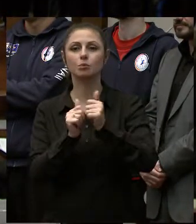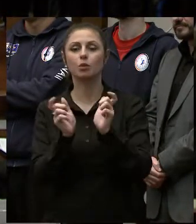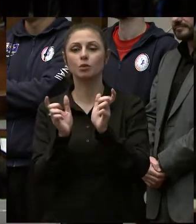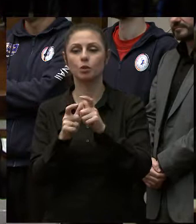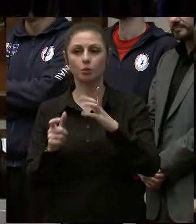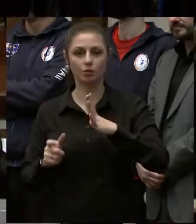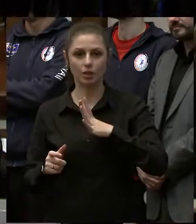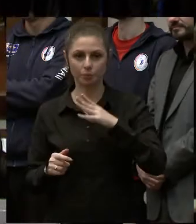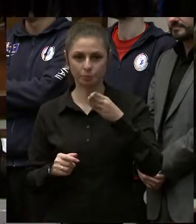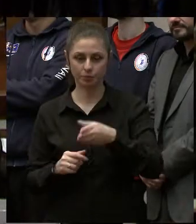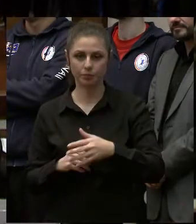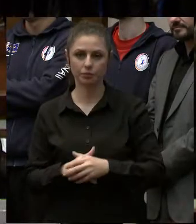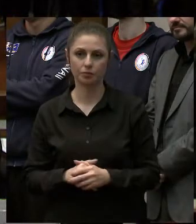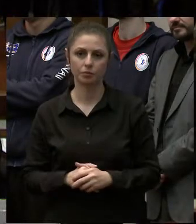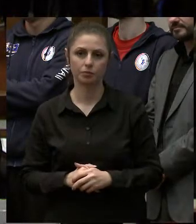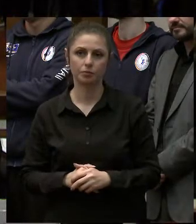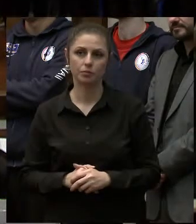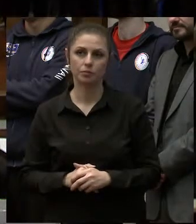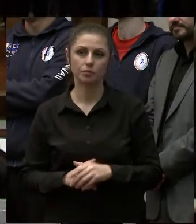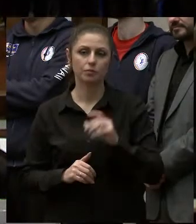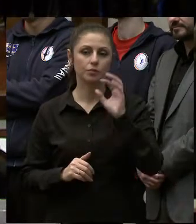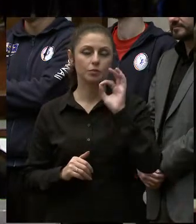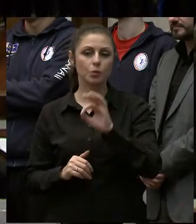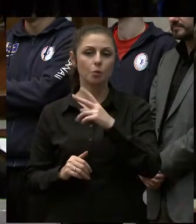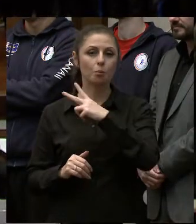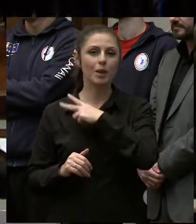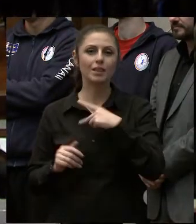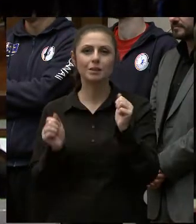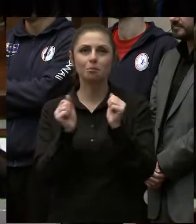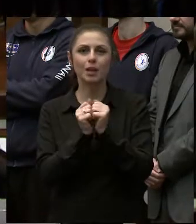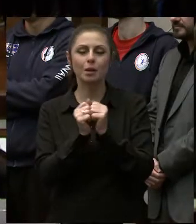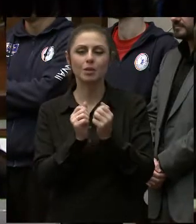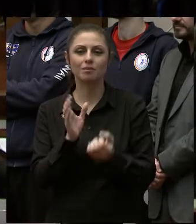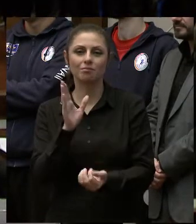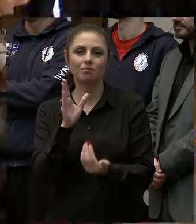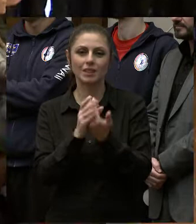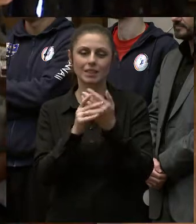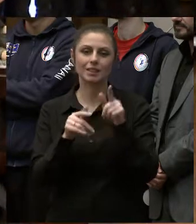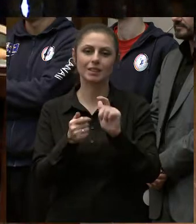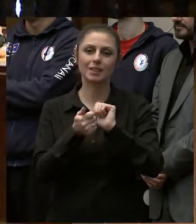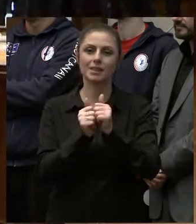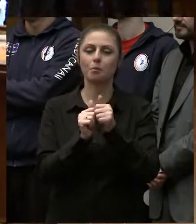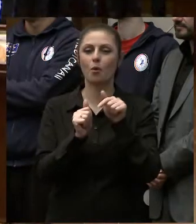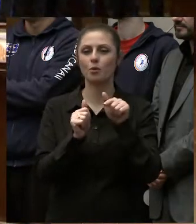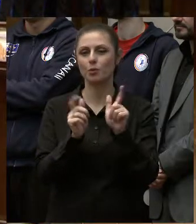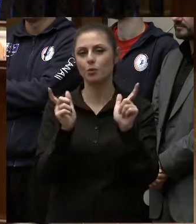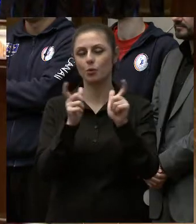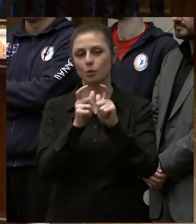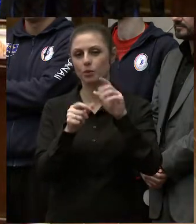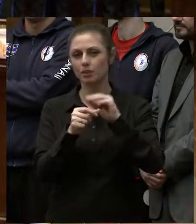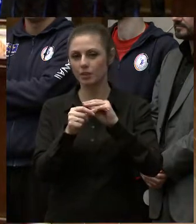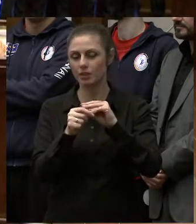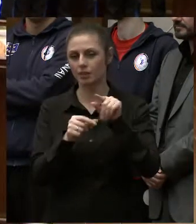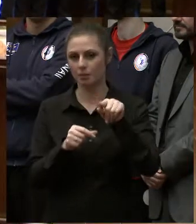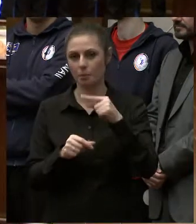var. Yani belediyeyle yaşıt olan. Bu belediyeyle beraber kurulan Büyükçekmece Spor Kulübü'nün adına sadece Büyükçekmece Belediye Sporu